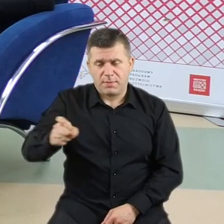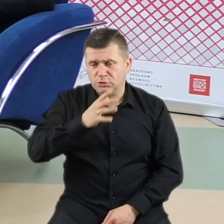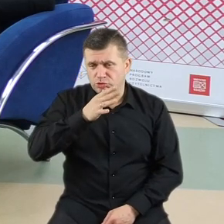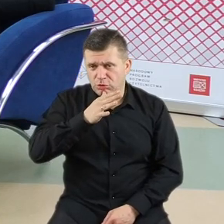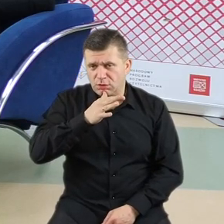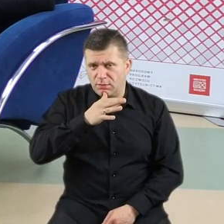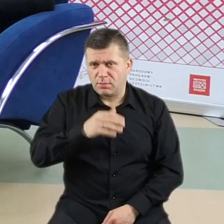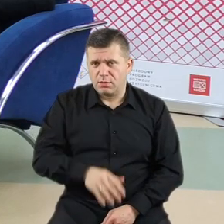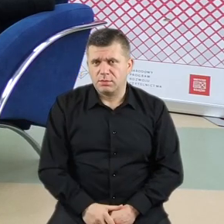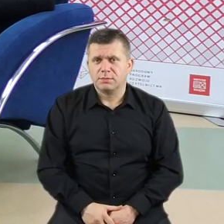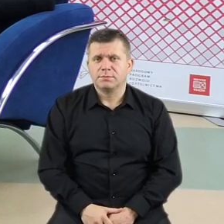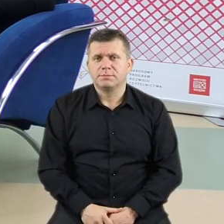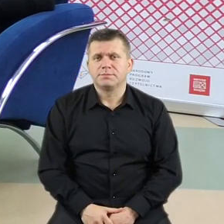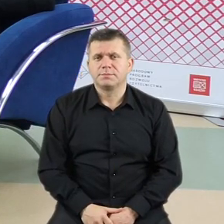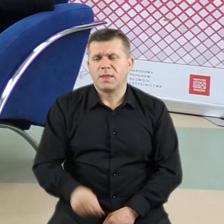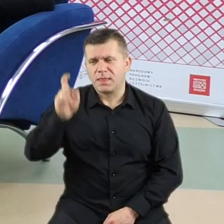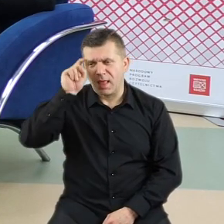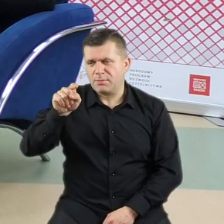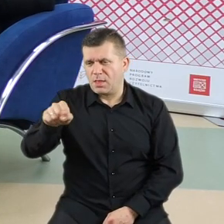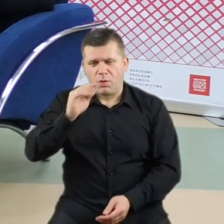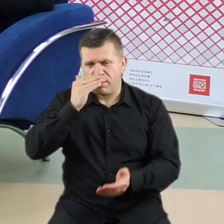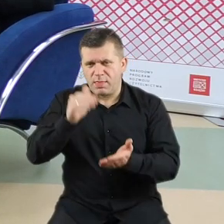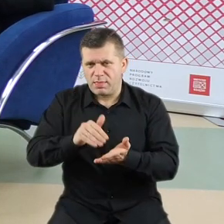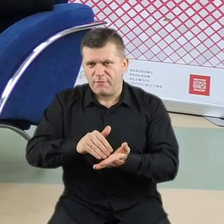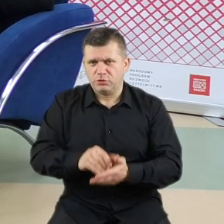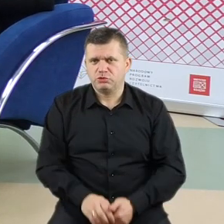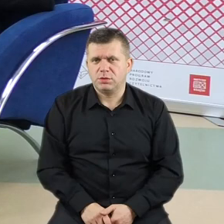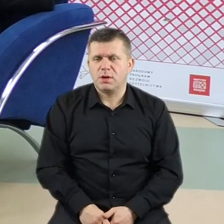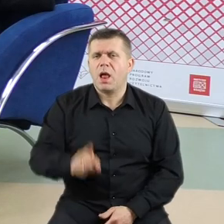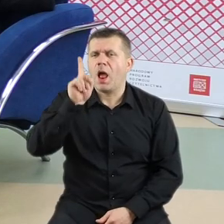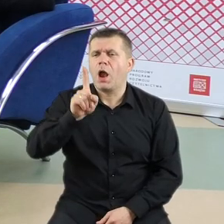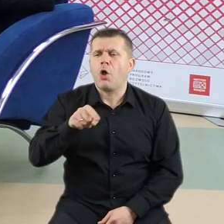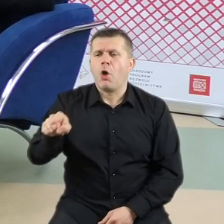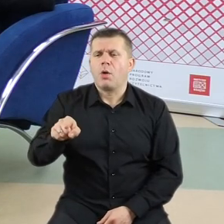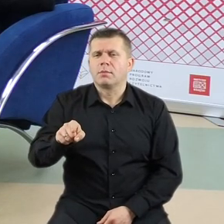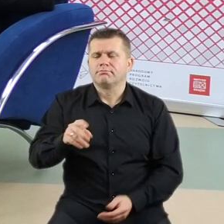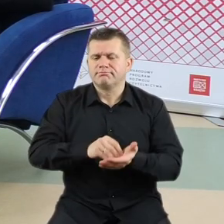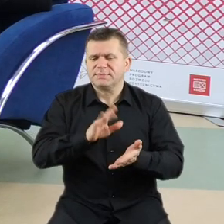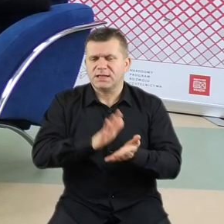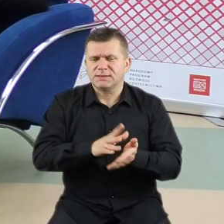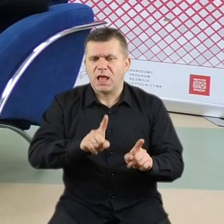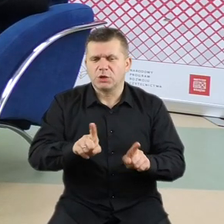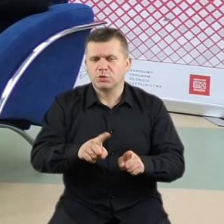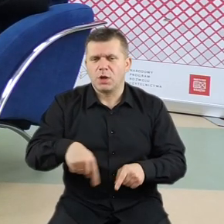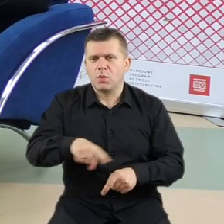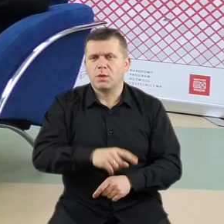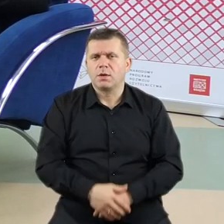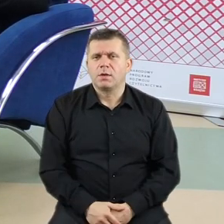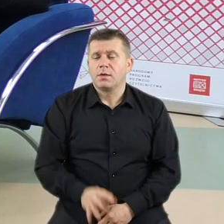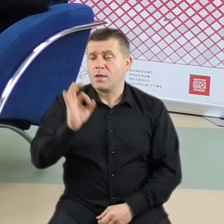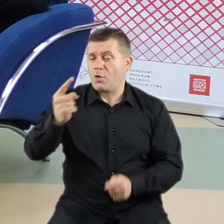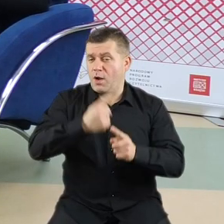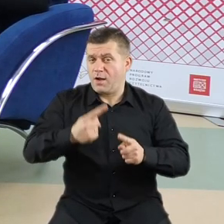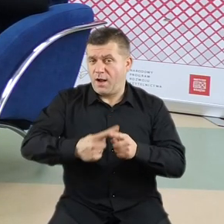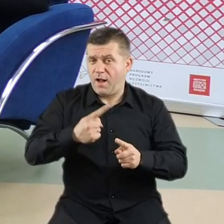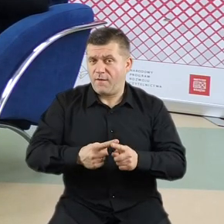i dostawał z każdej strony, więc Niemcy go nienawidzili, ale on jednak na tej mapie zaznaczał, jakie połacia ziemi. No tak, bo ta jego